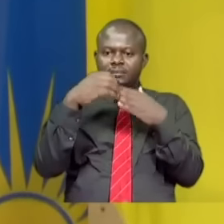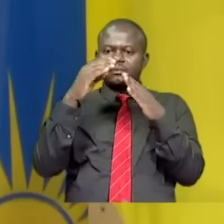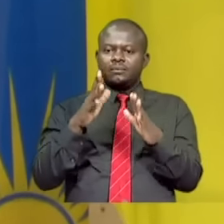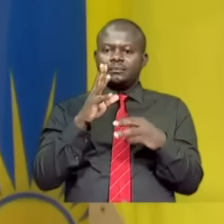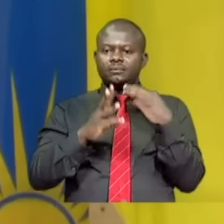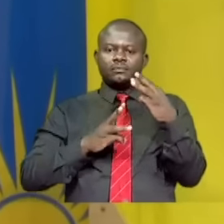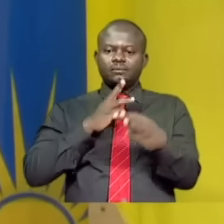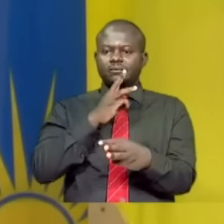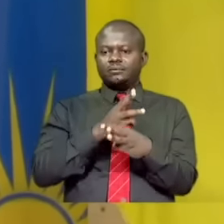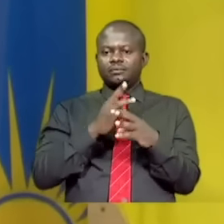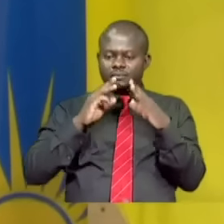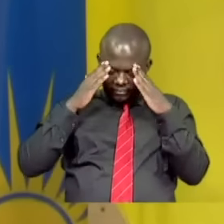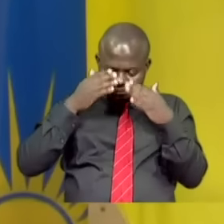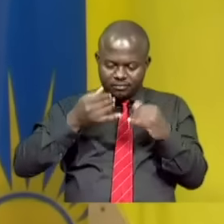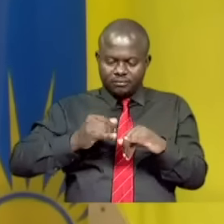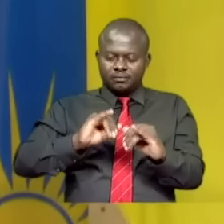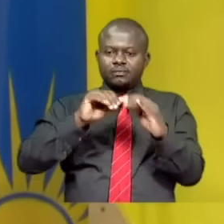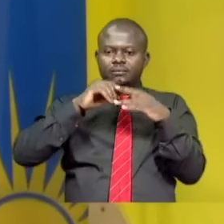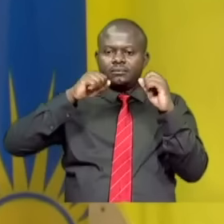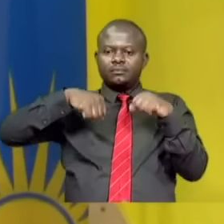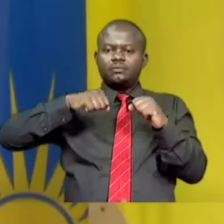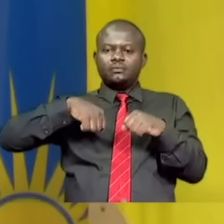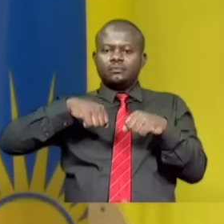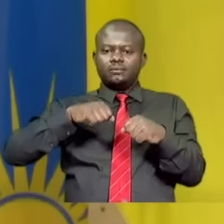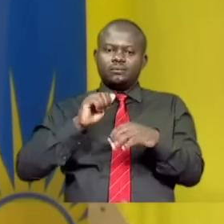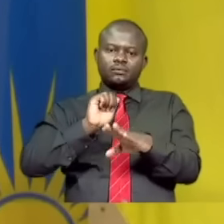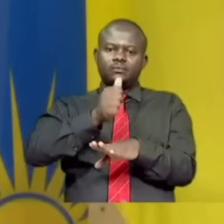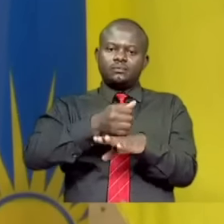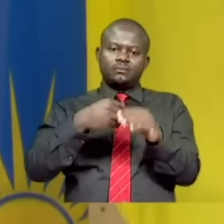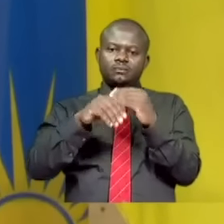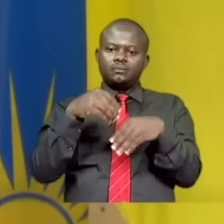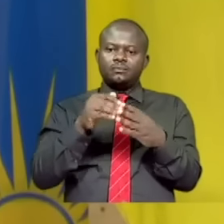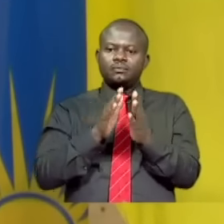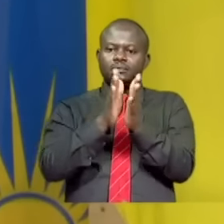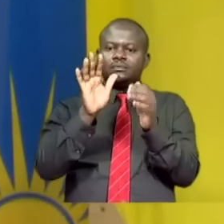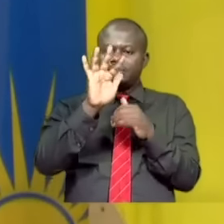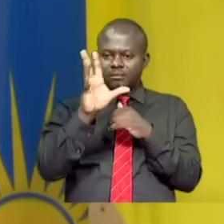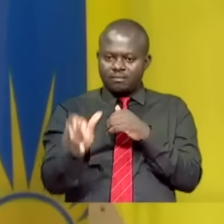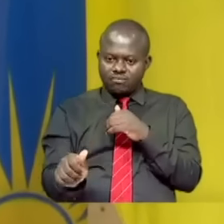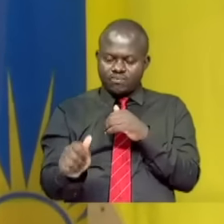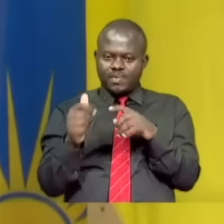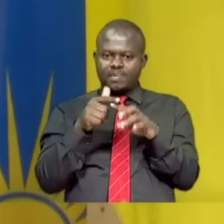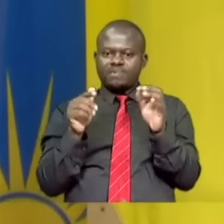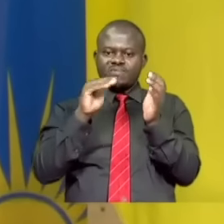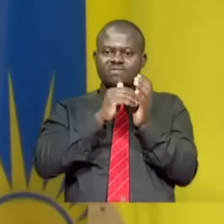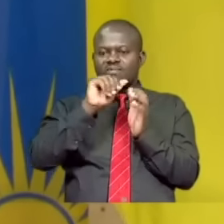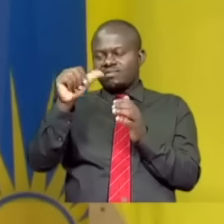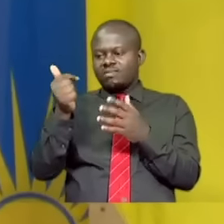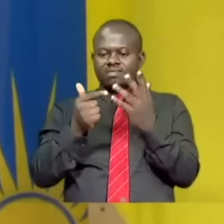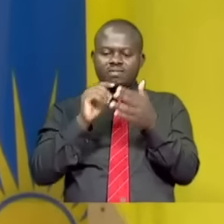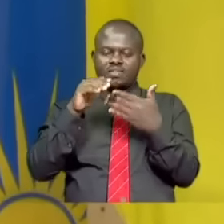y'isi. Ishyirwa mu bikorwa ry'amasezerano ashyiraho isoko rusange rya Afurika ndetse n'ibindi